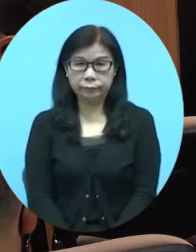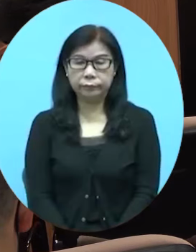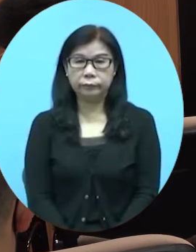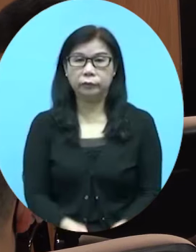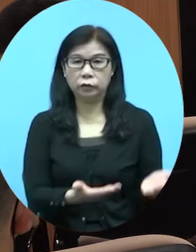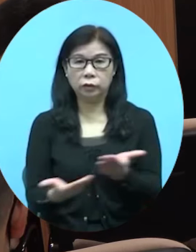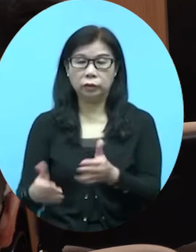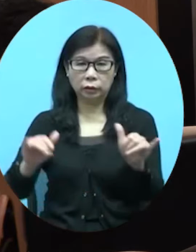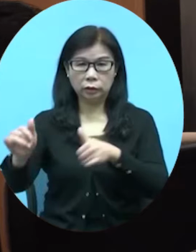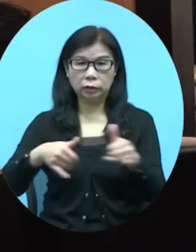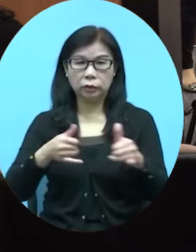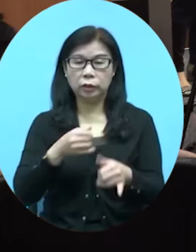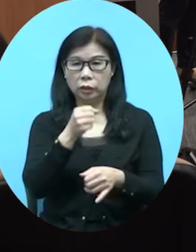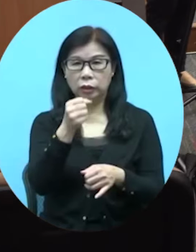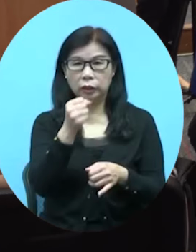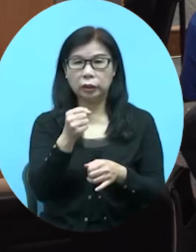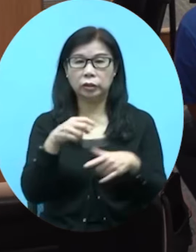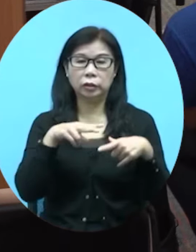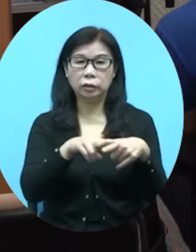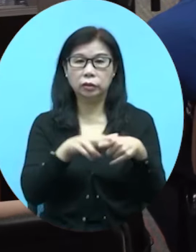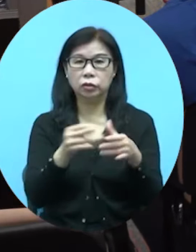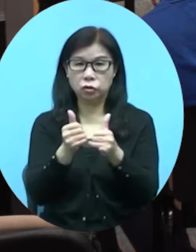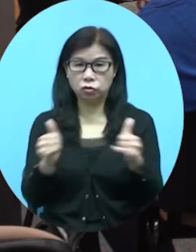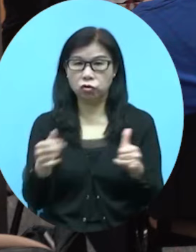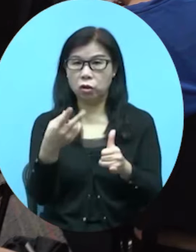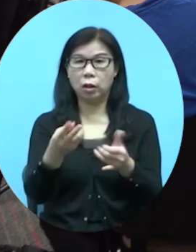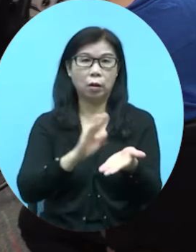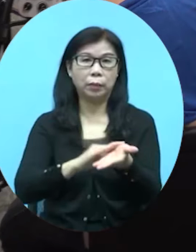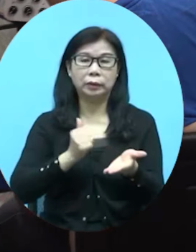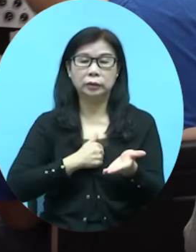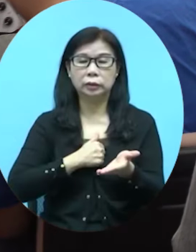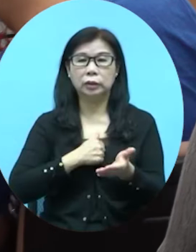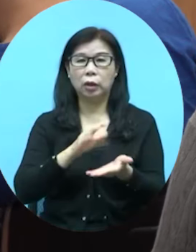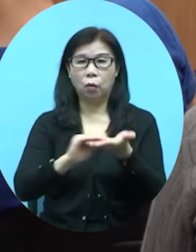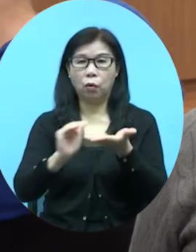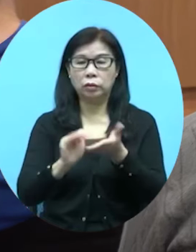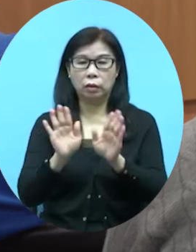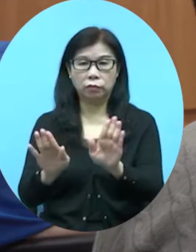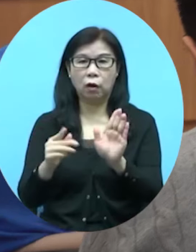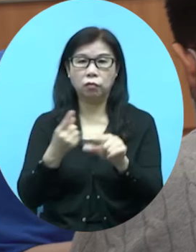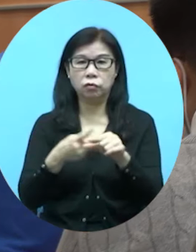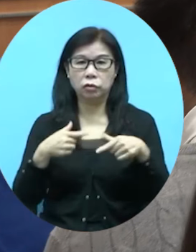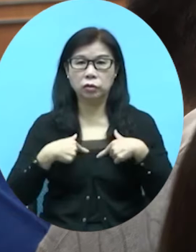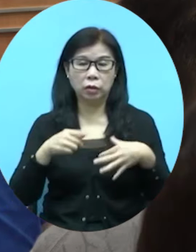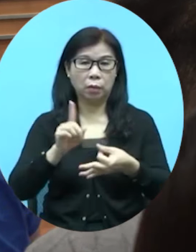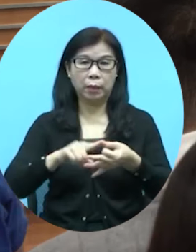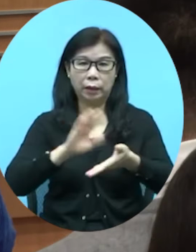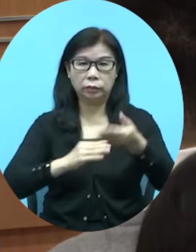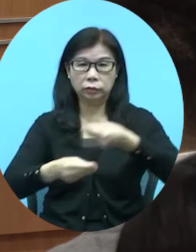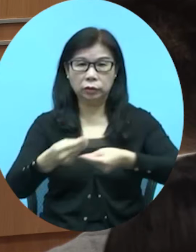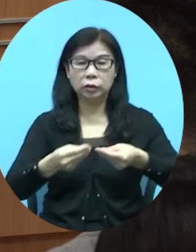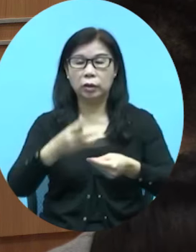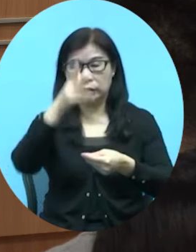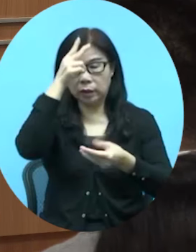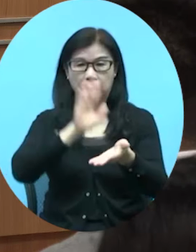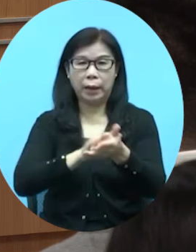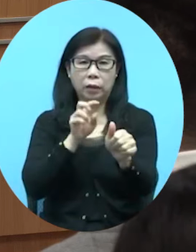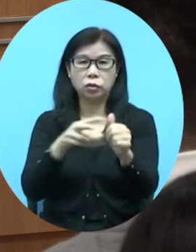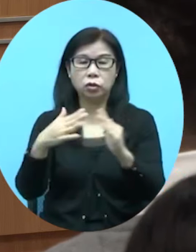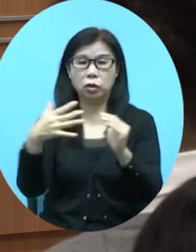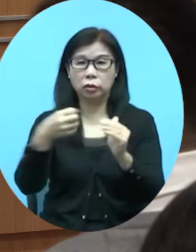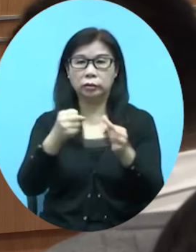歡迎大家出席 今天是記者會今天台上兩位醫生分別是衛生防護中心傳染病處主任張希芬醫生和醫管局作為證經